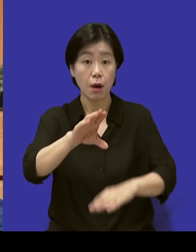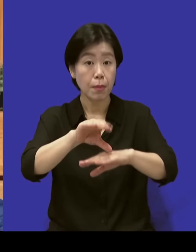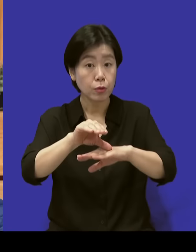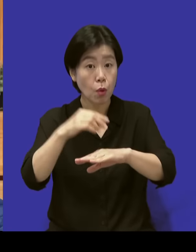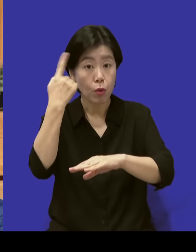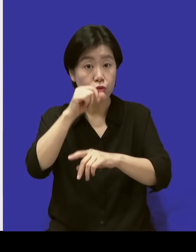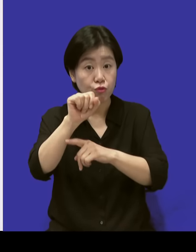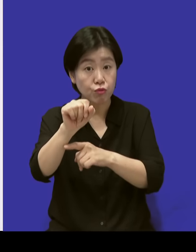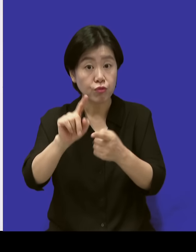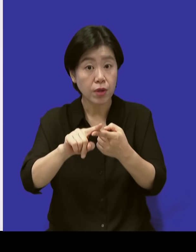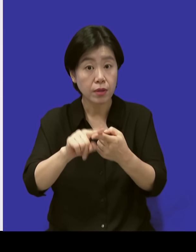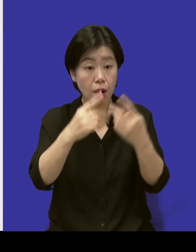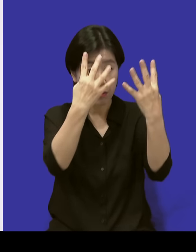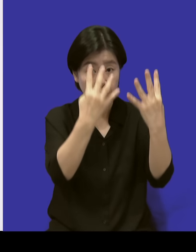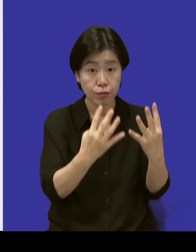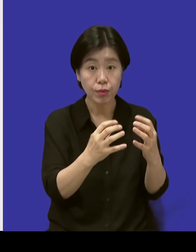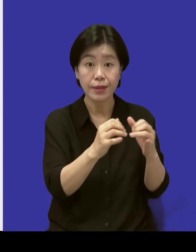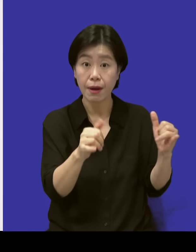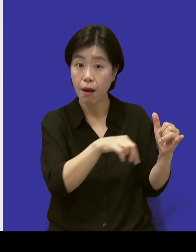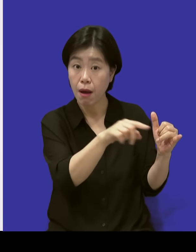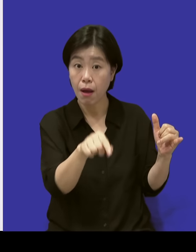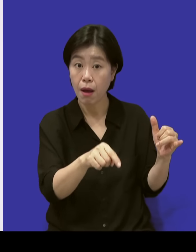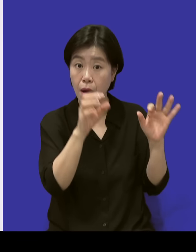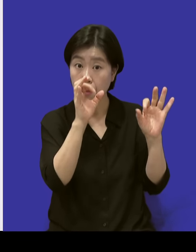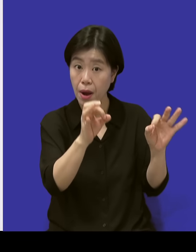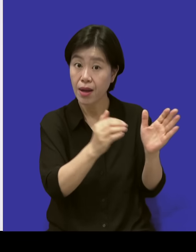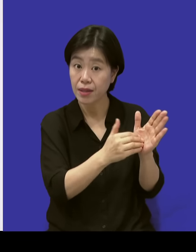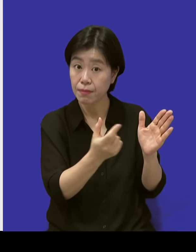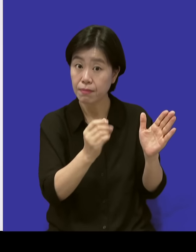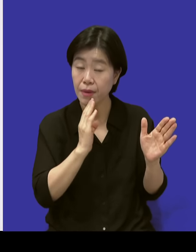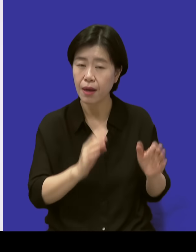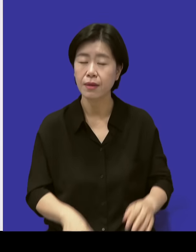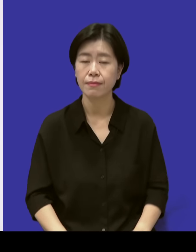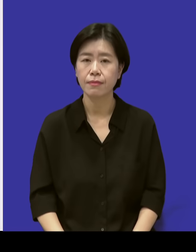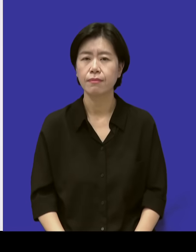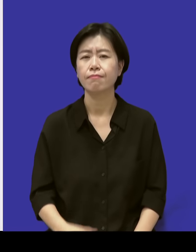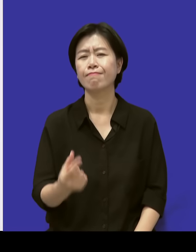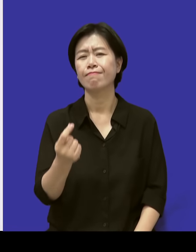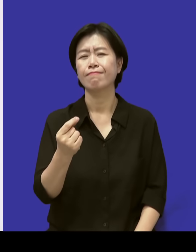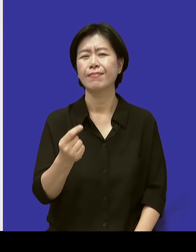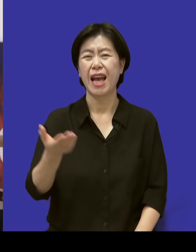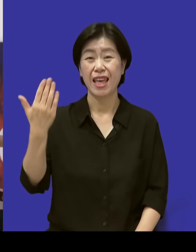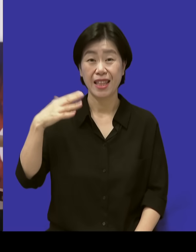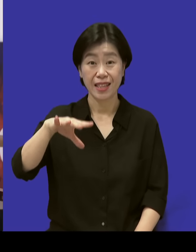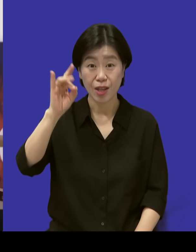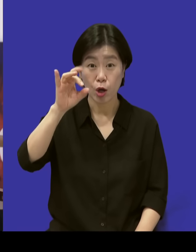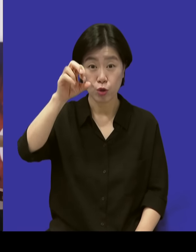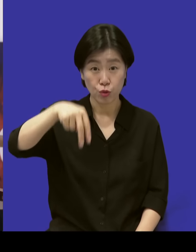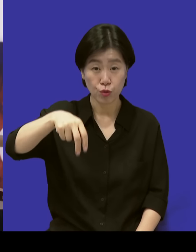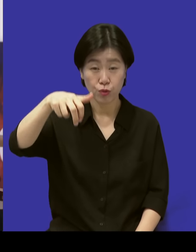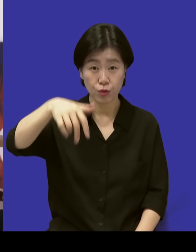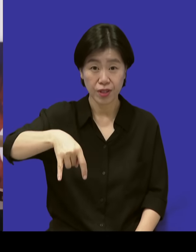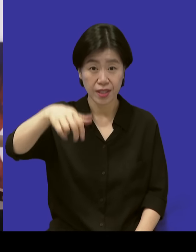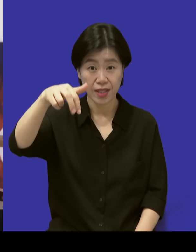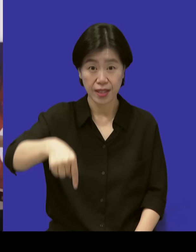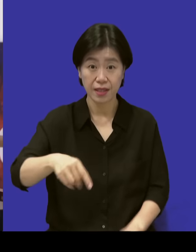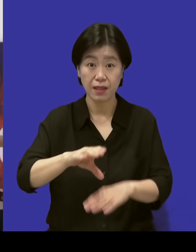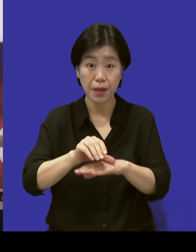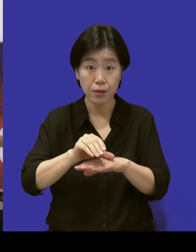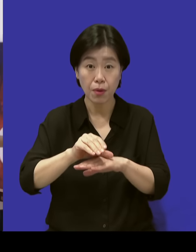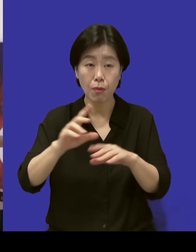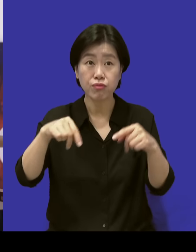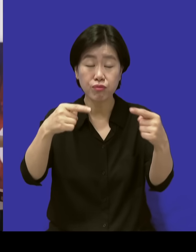꽤 있겠죠? 아, 그게 나오고 나서 네. 사실 유퀴즈 때문에 수용자들이 저를 아는 수용자들이 있었어요. 아, 예. 근데